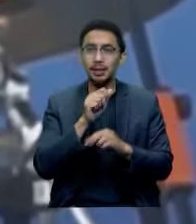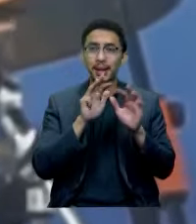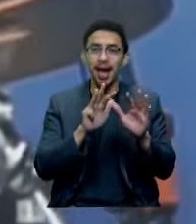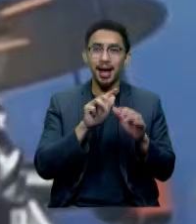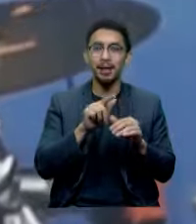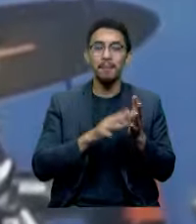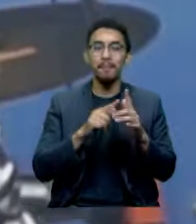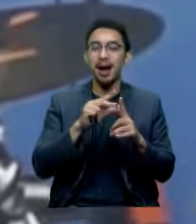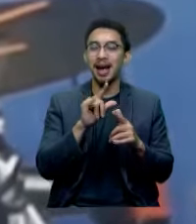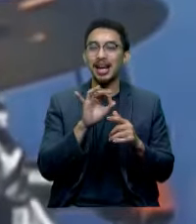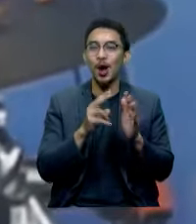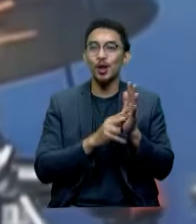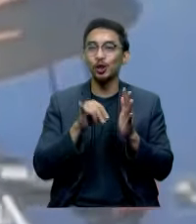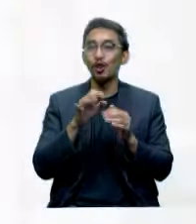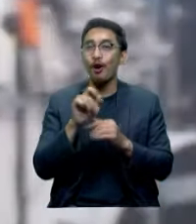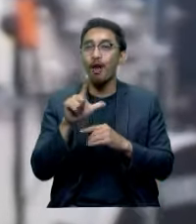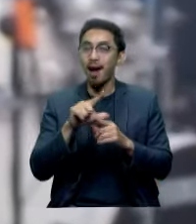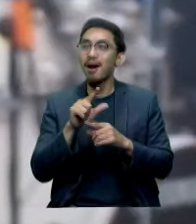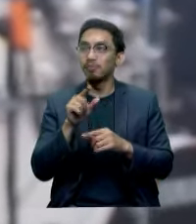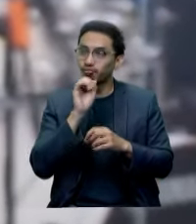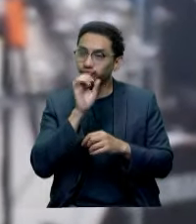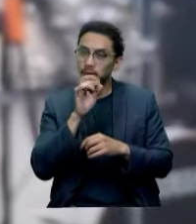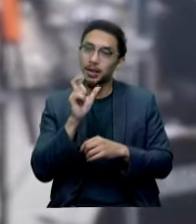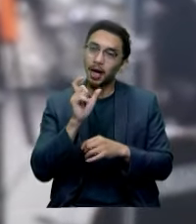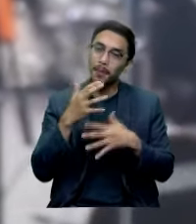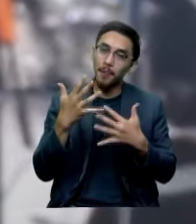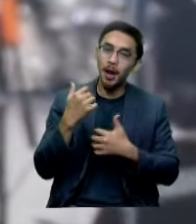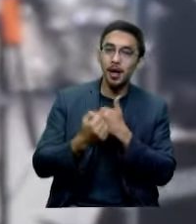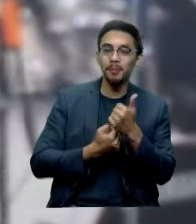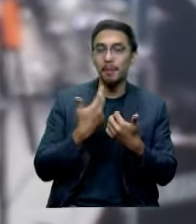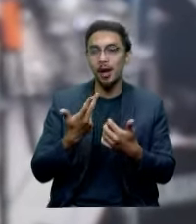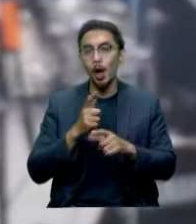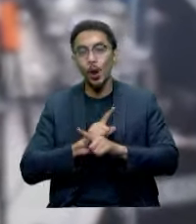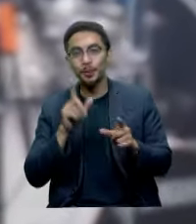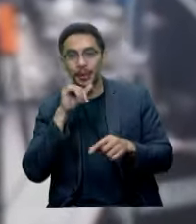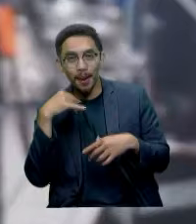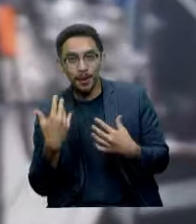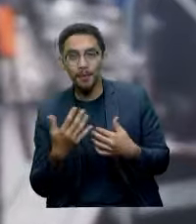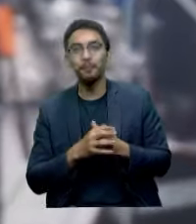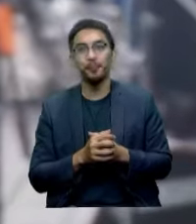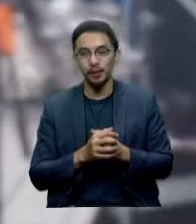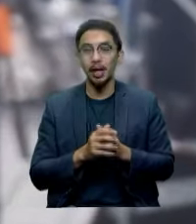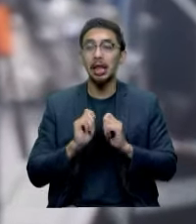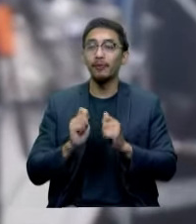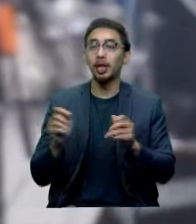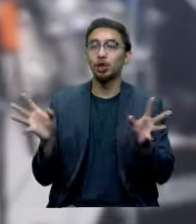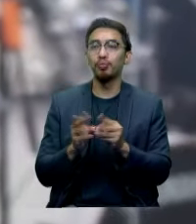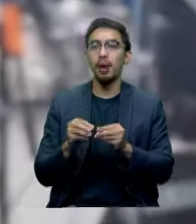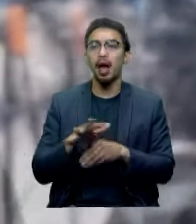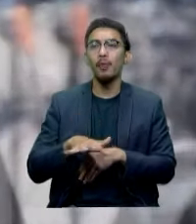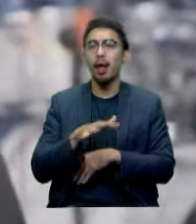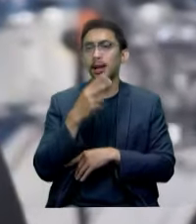memberikan tips dan trik untuk lolos audisi untuk total yang sudah terdaftar sampai saat ini kurang lebih di kota Bandung